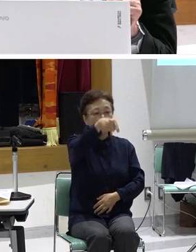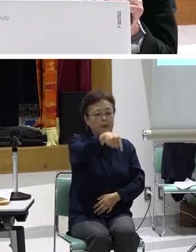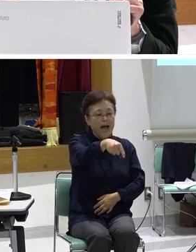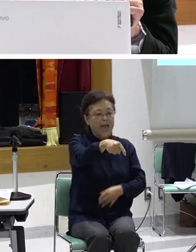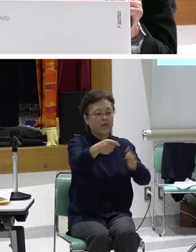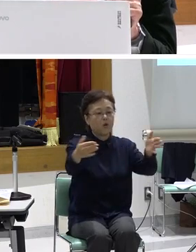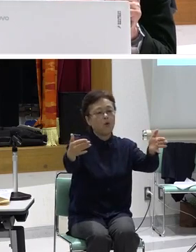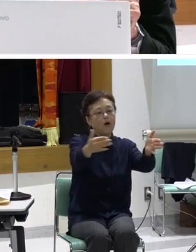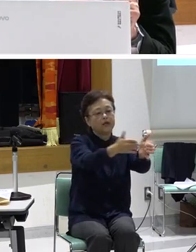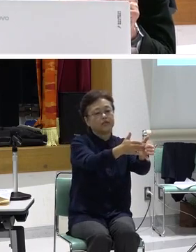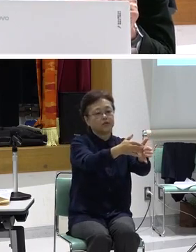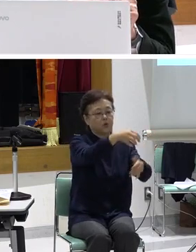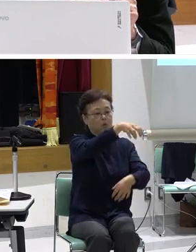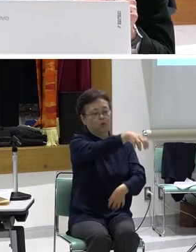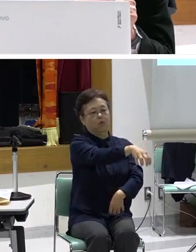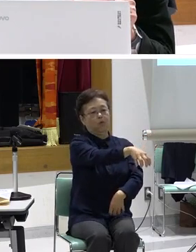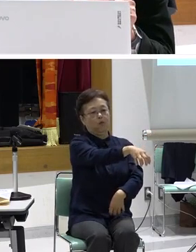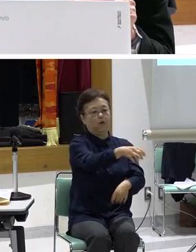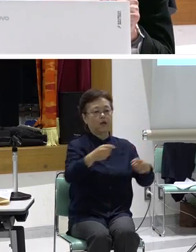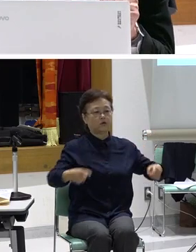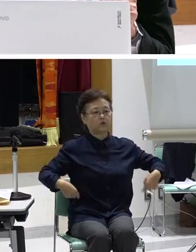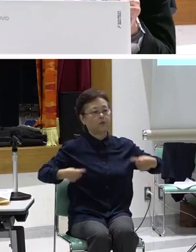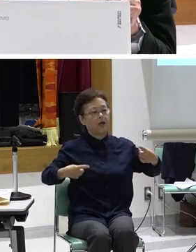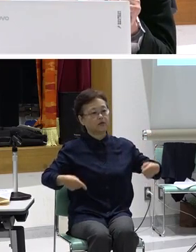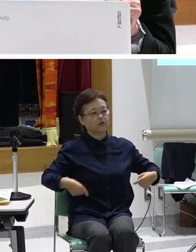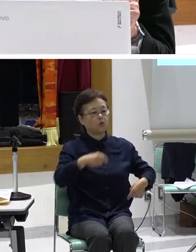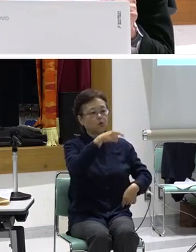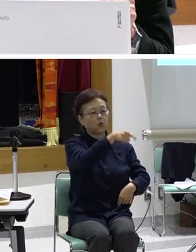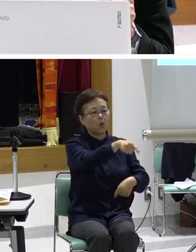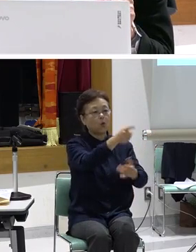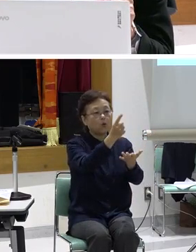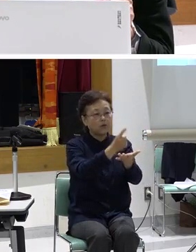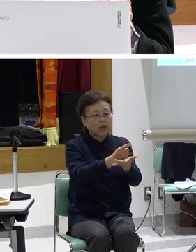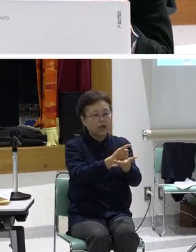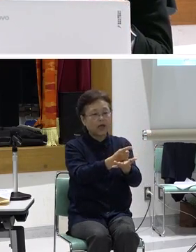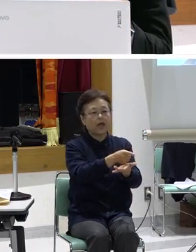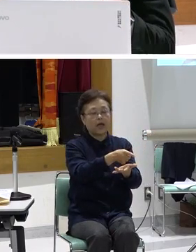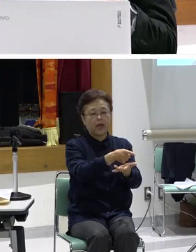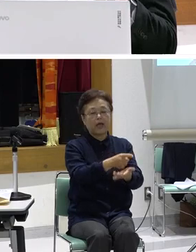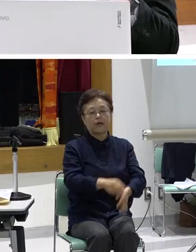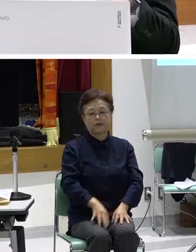番左端にしかないんです。